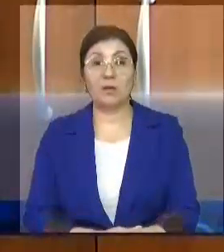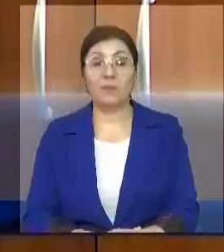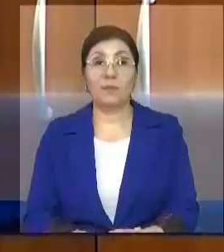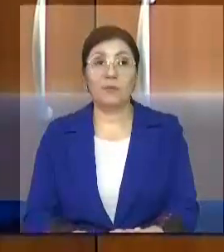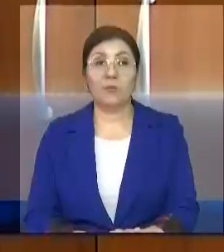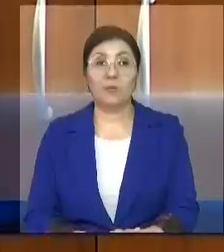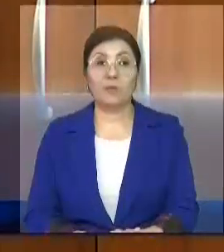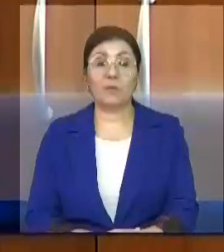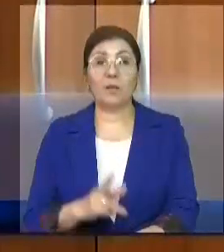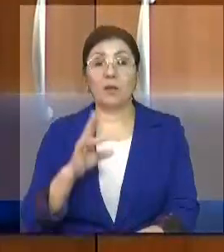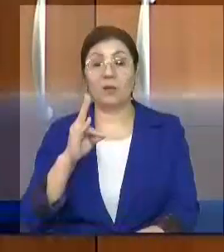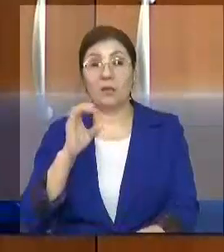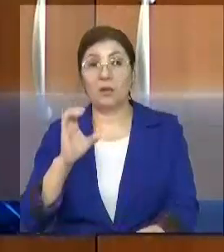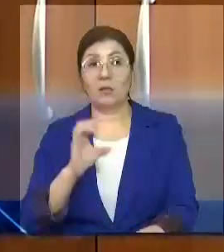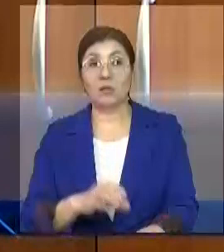реконструкция